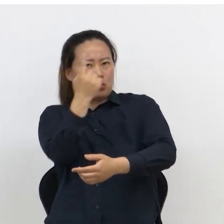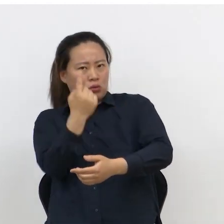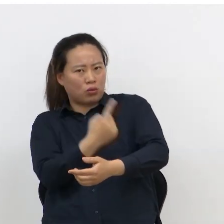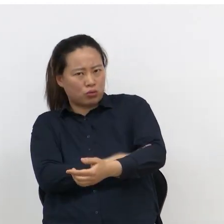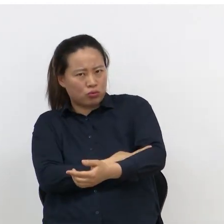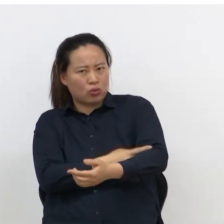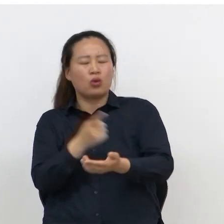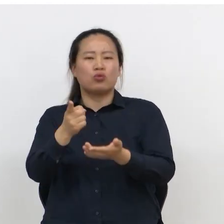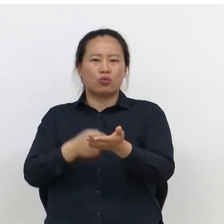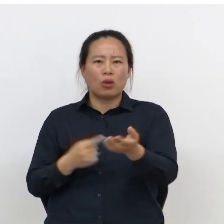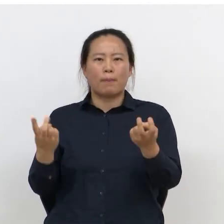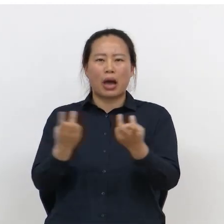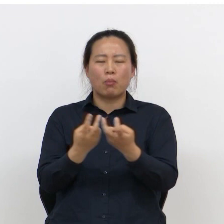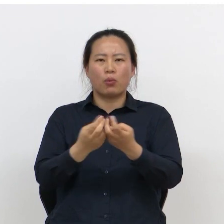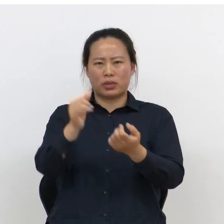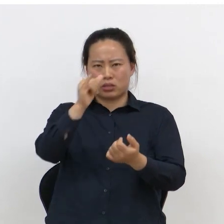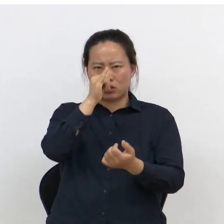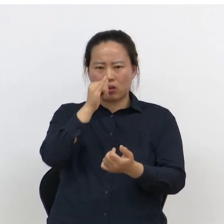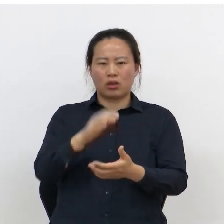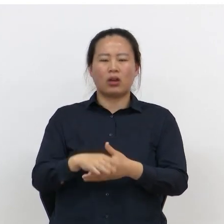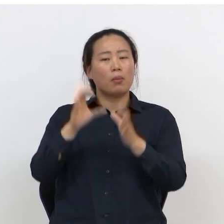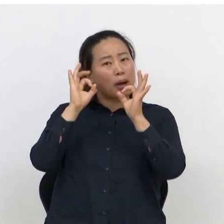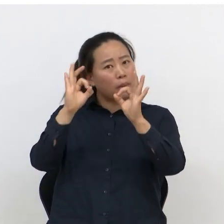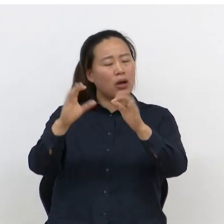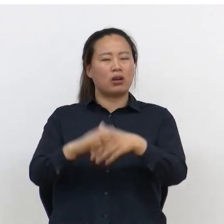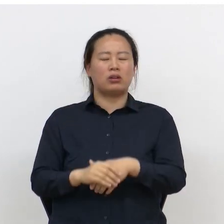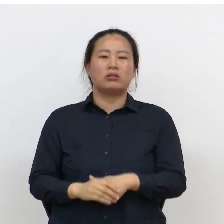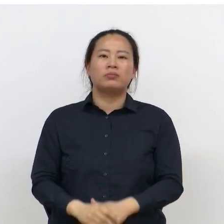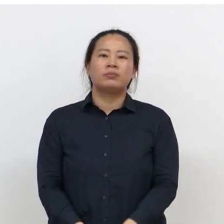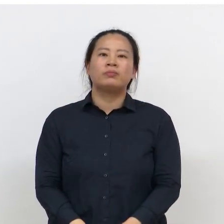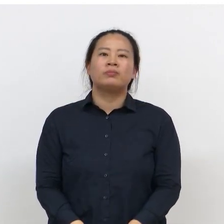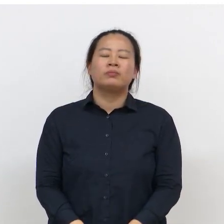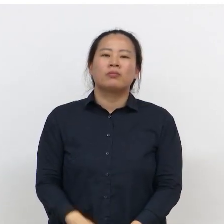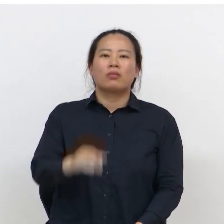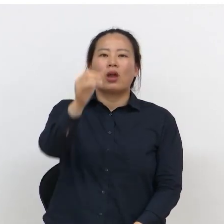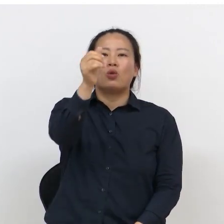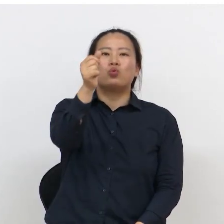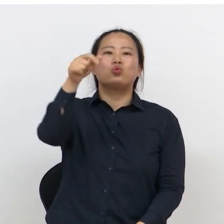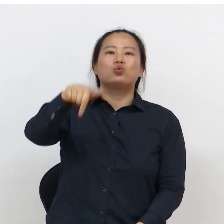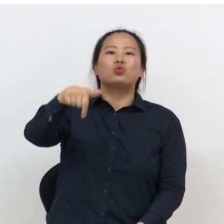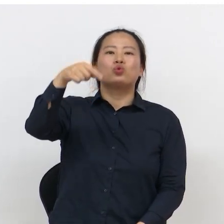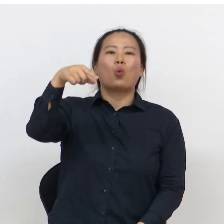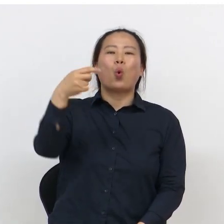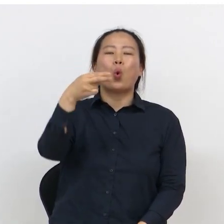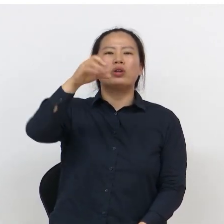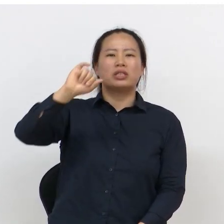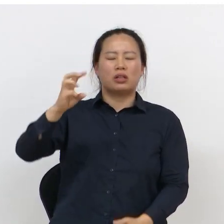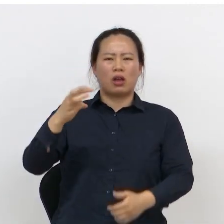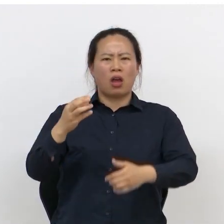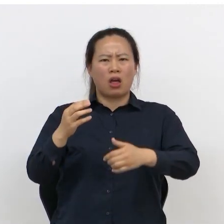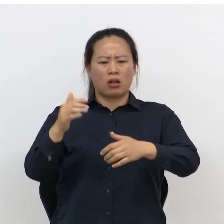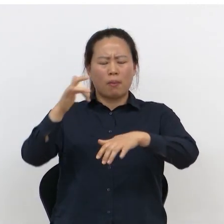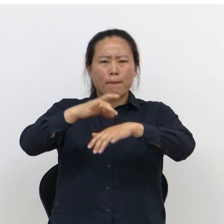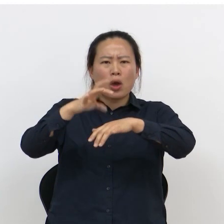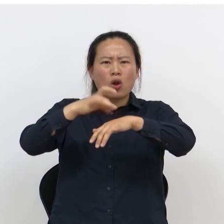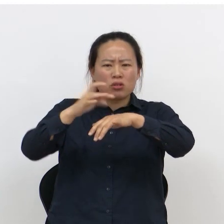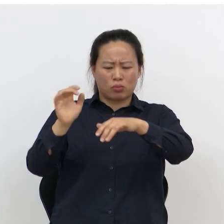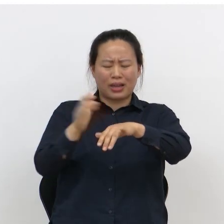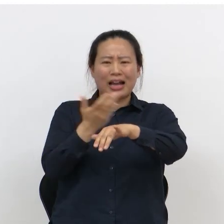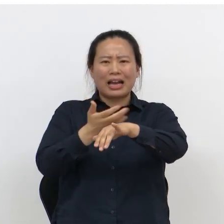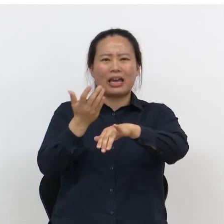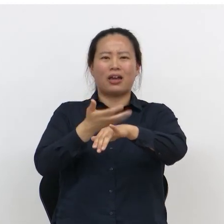서저리라고 하는 수술 방식을 써야 되는데 간략히 보면 이런 겁니다. 후고실 개방술, 이 뼈를 깎아내야 달팽이가 나오는데